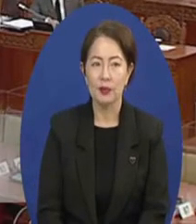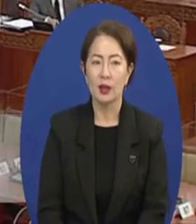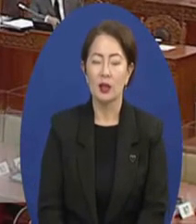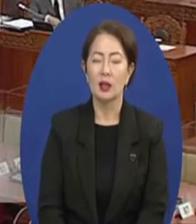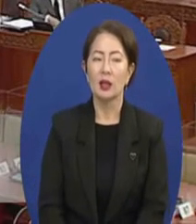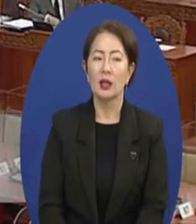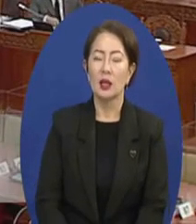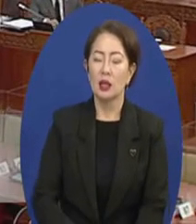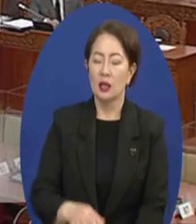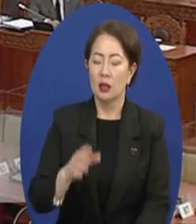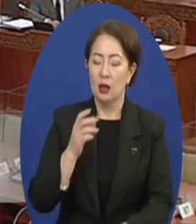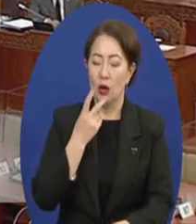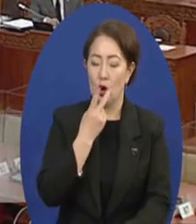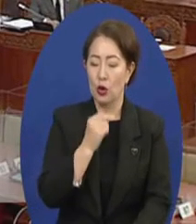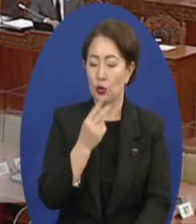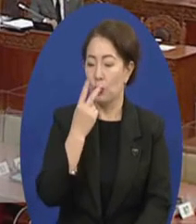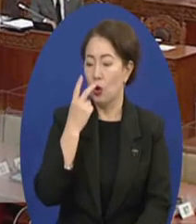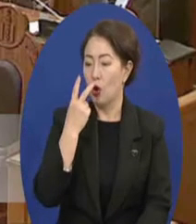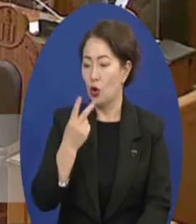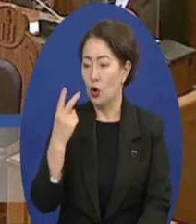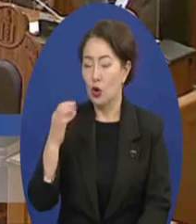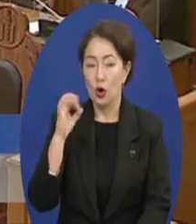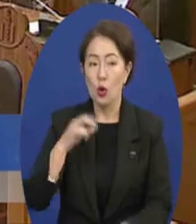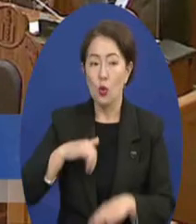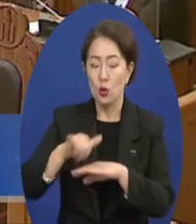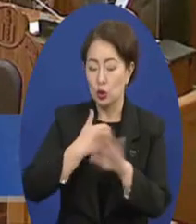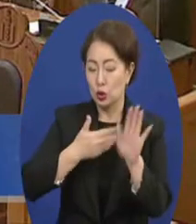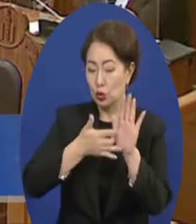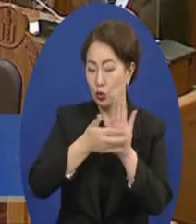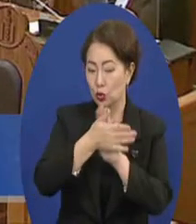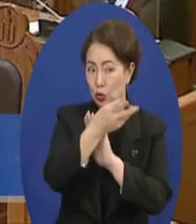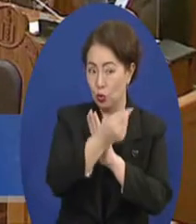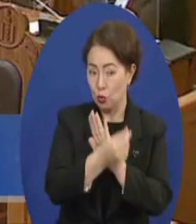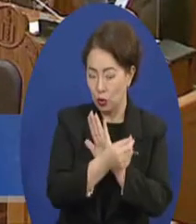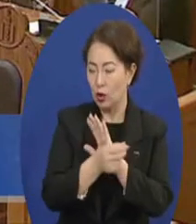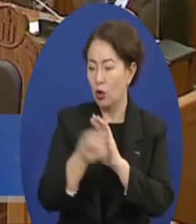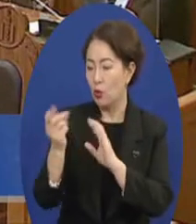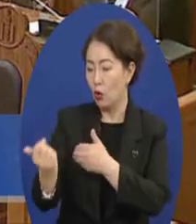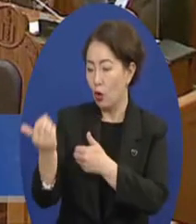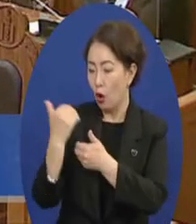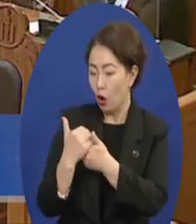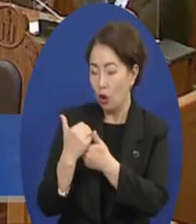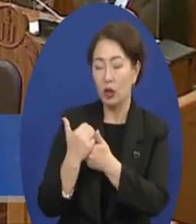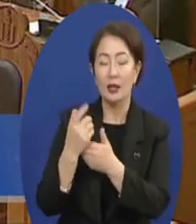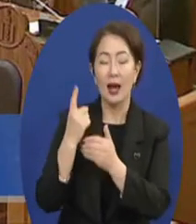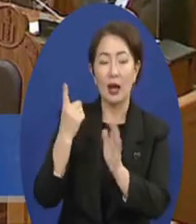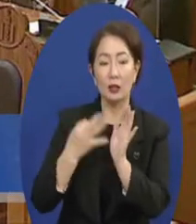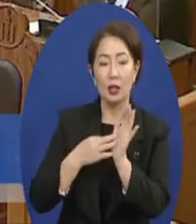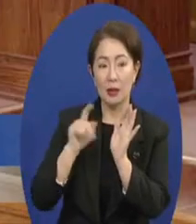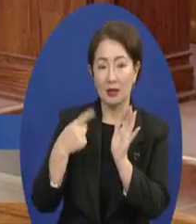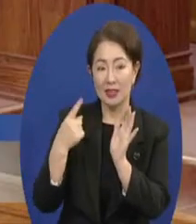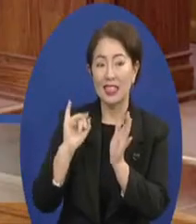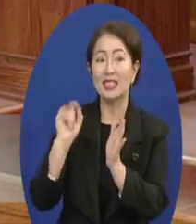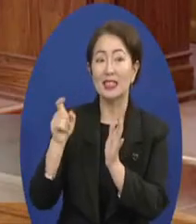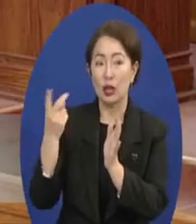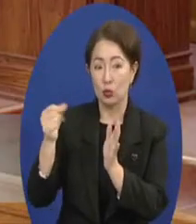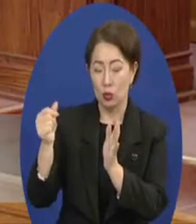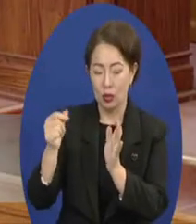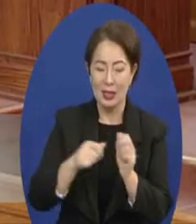асуудал хэлцэн. Парламент 2022 оны улсын төсвийн нийт орлогын хэмжээг 18.1 их 80 төгрөг,